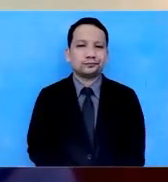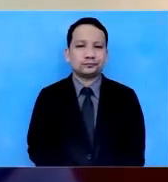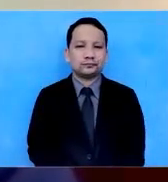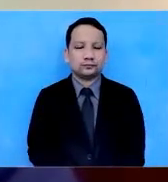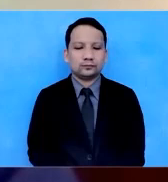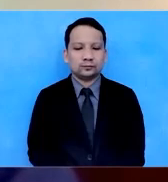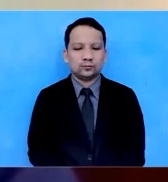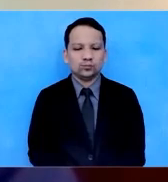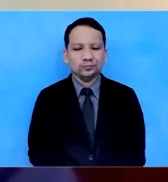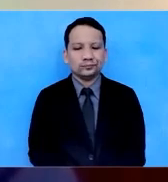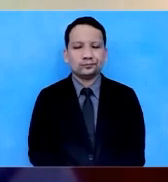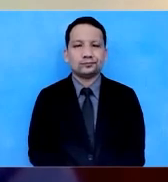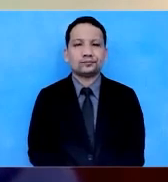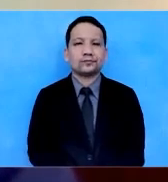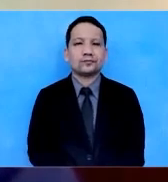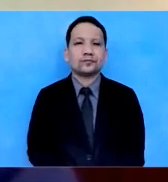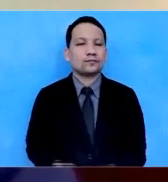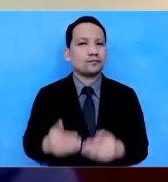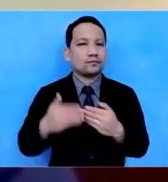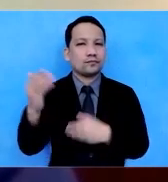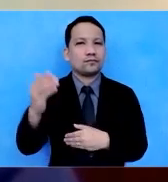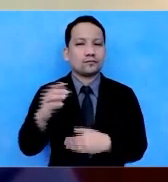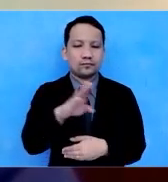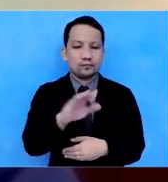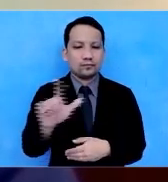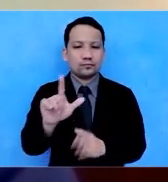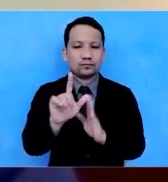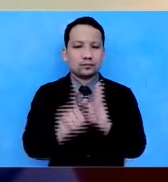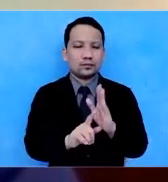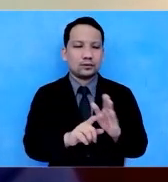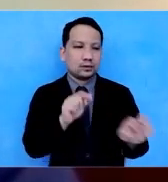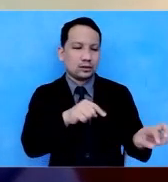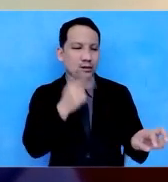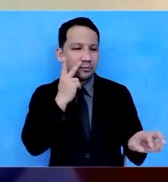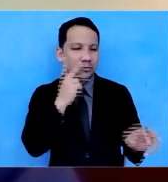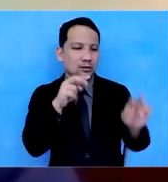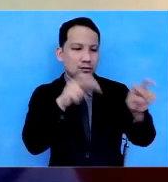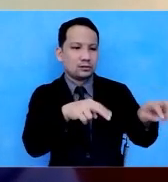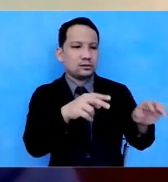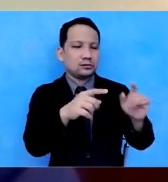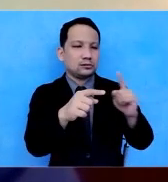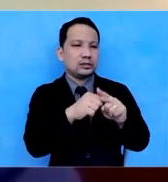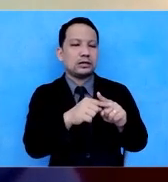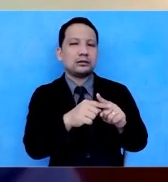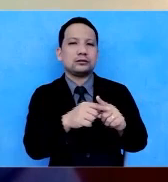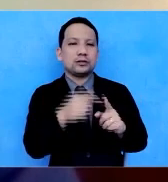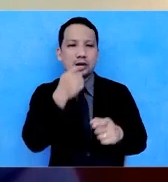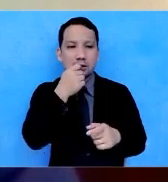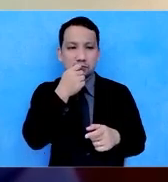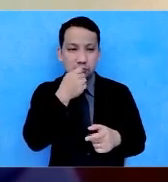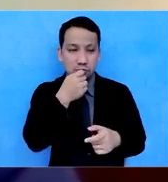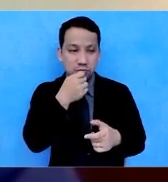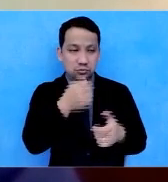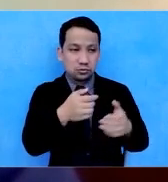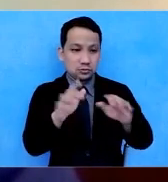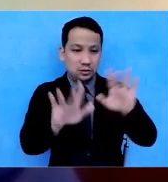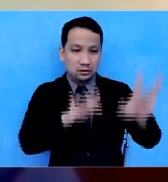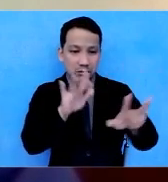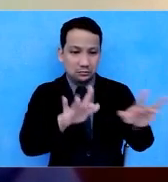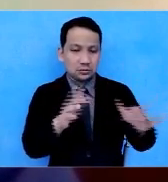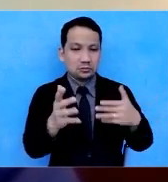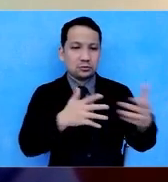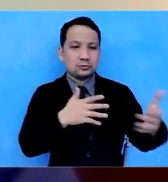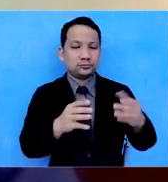I-oppose yung bill na yan dahil masasubject po ang ating traffic enforcers sa harassment.